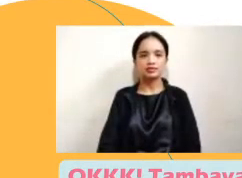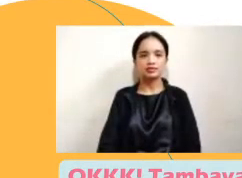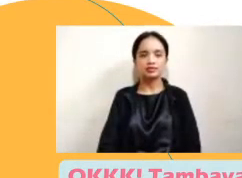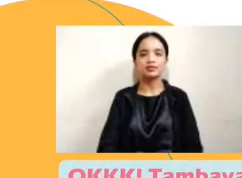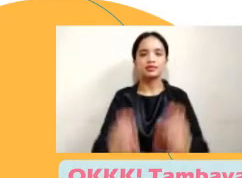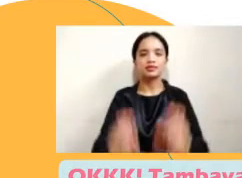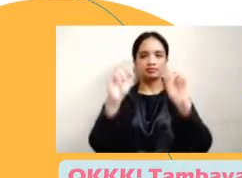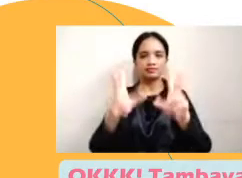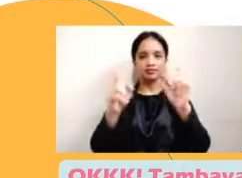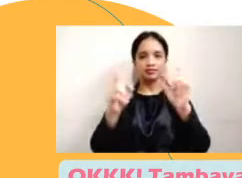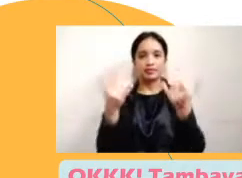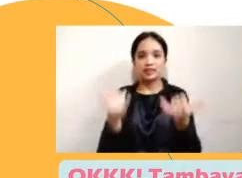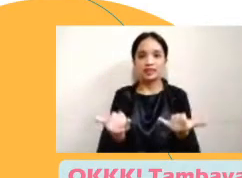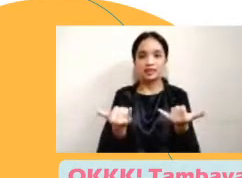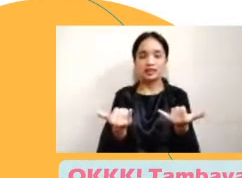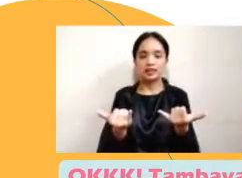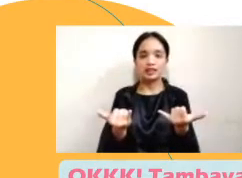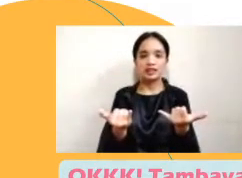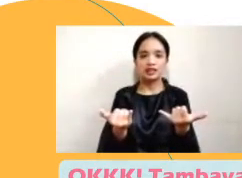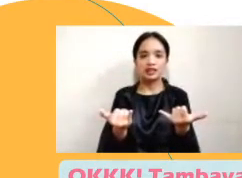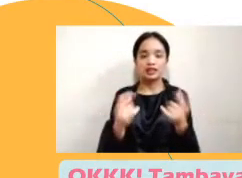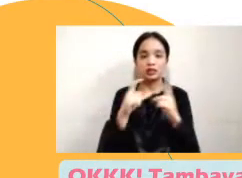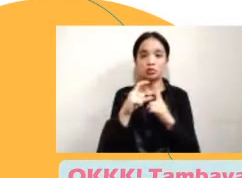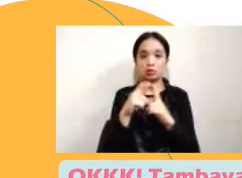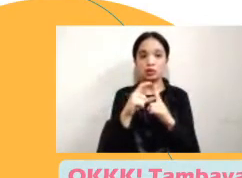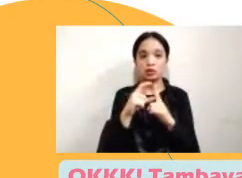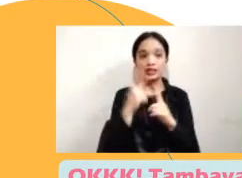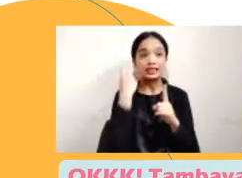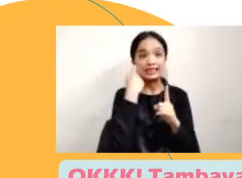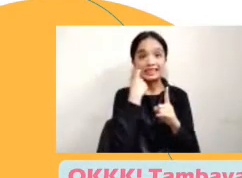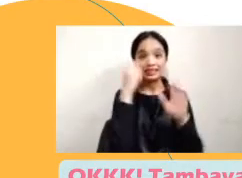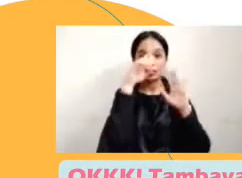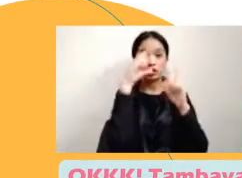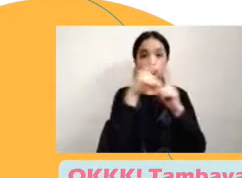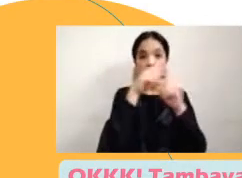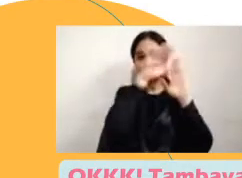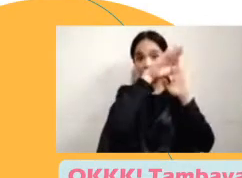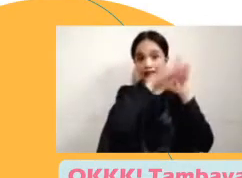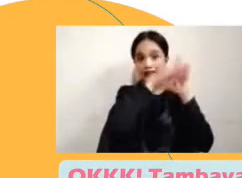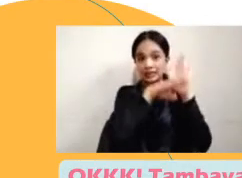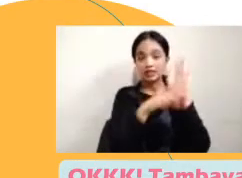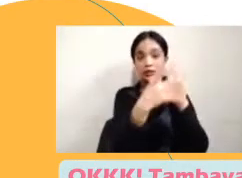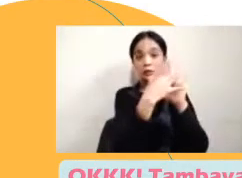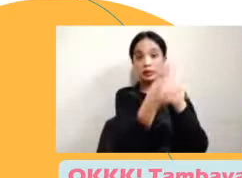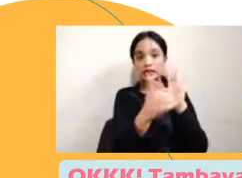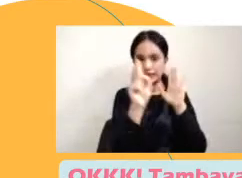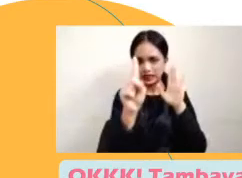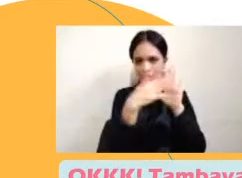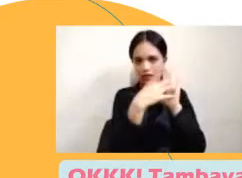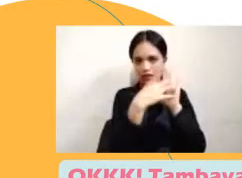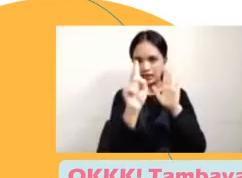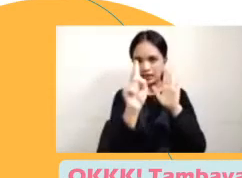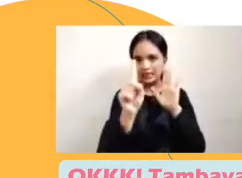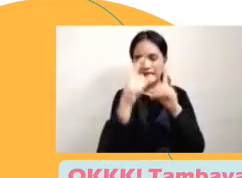Okay, ngayon, from our word bank, sa word bank natin, pili kayo ng isang salita